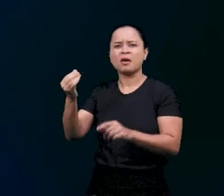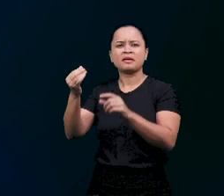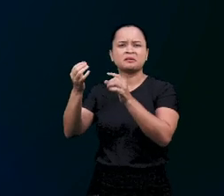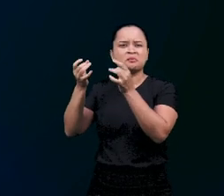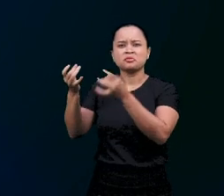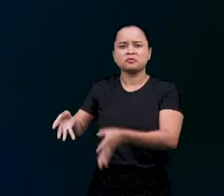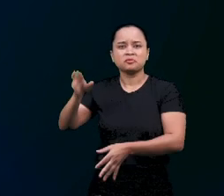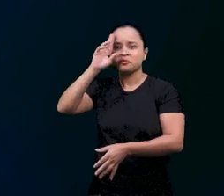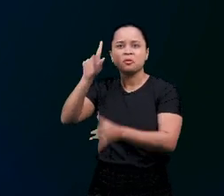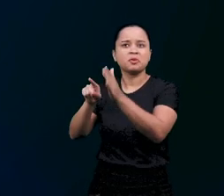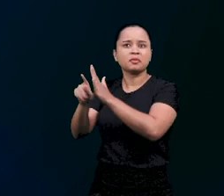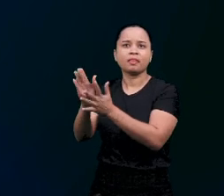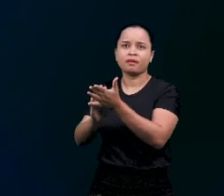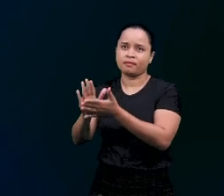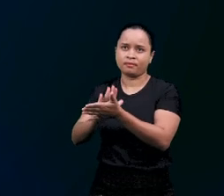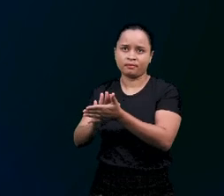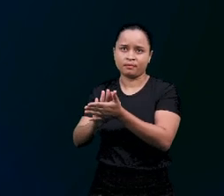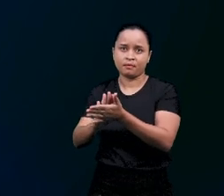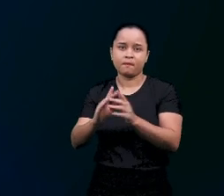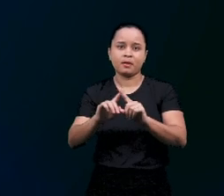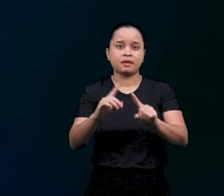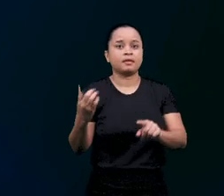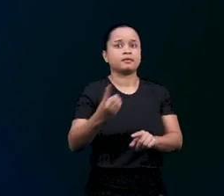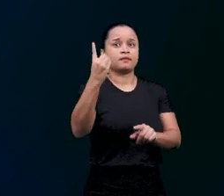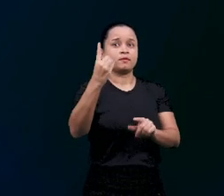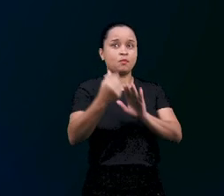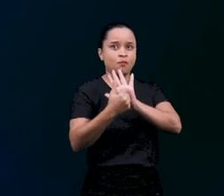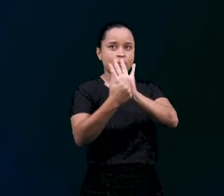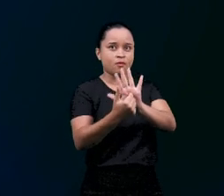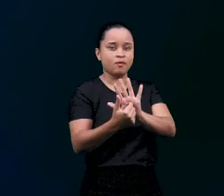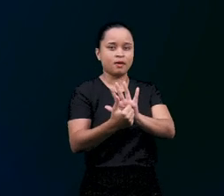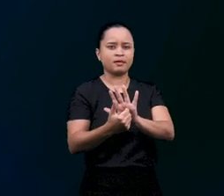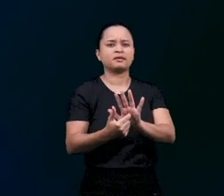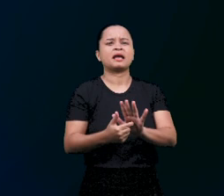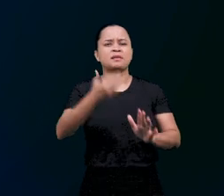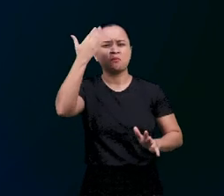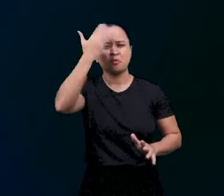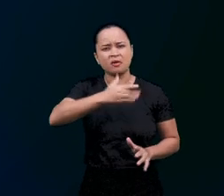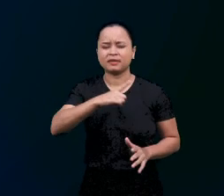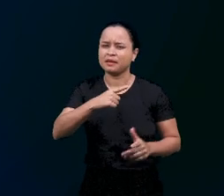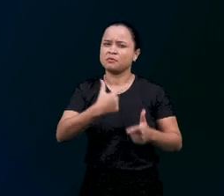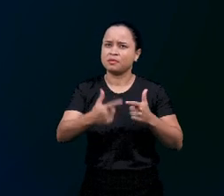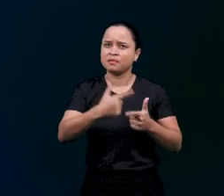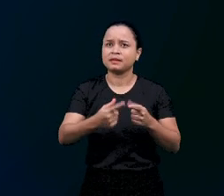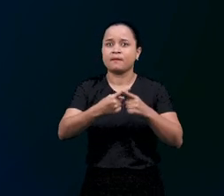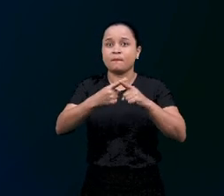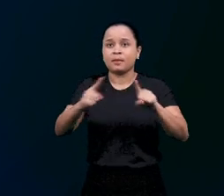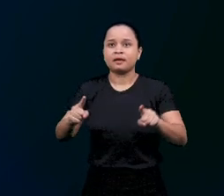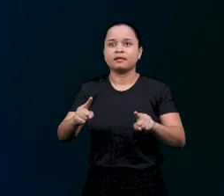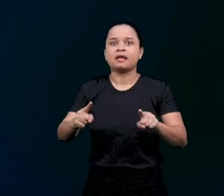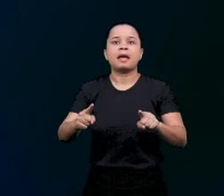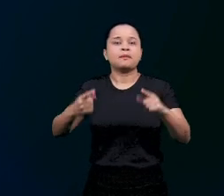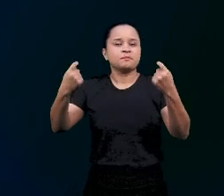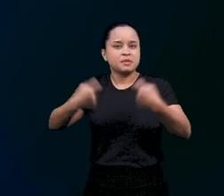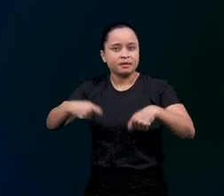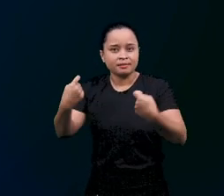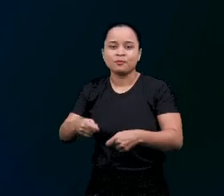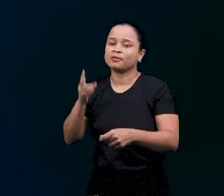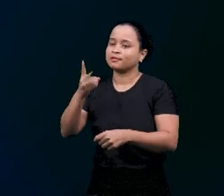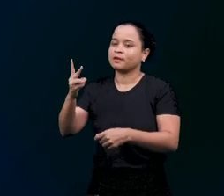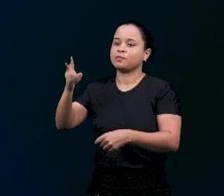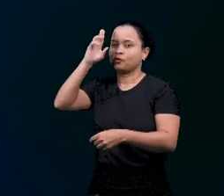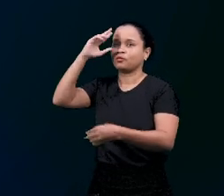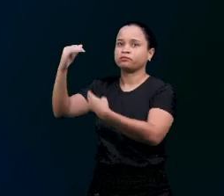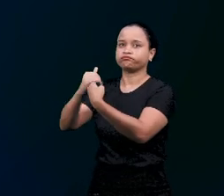consulter le Seigneur. David nous montre que même dans les épreuves, nous ne pouvons pas laisser de servir